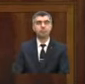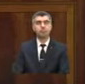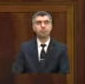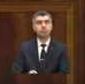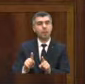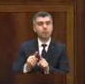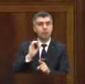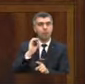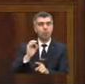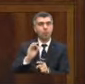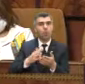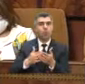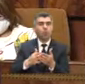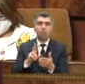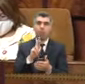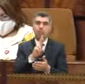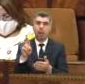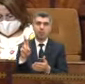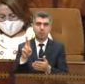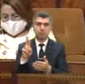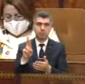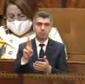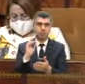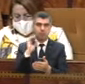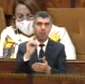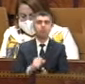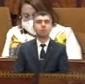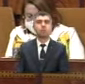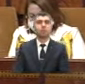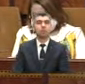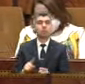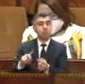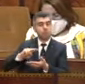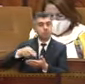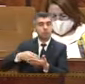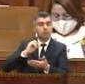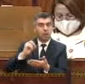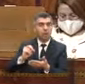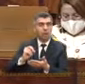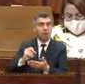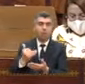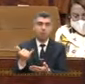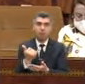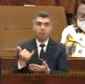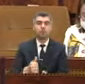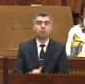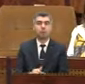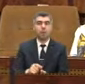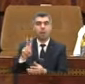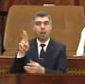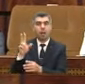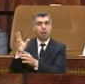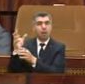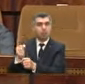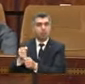يحظى بعناية كريمة وباهتمام خاص من قبل جلالة الملك محمد السادس نصره